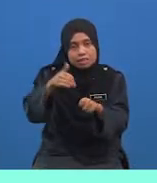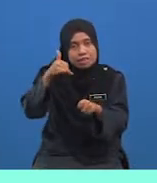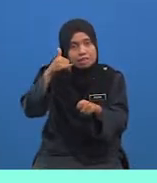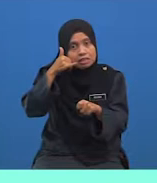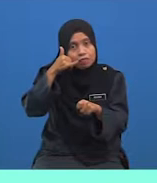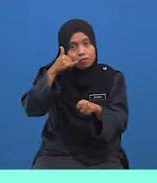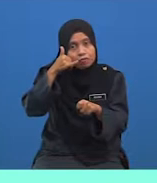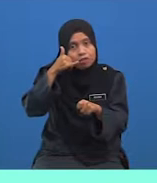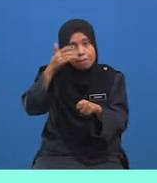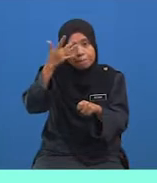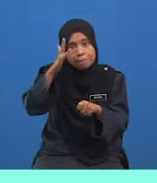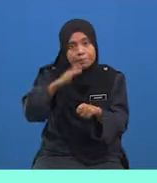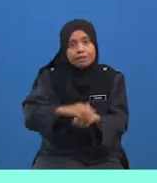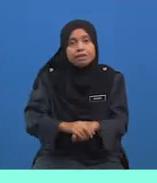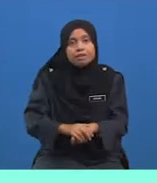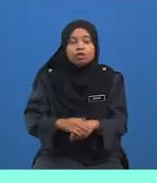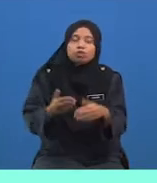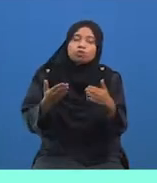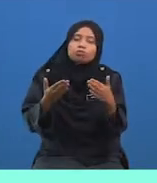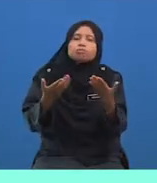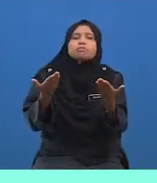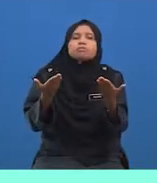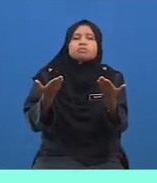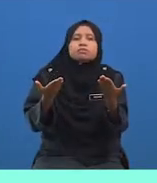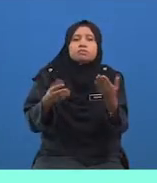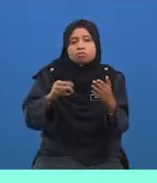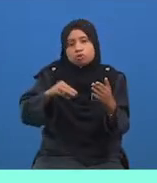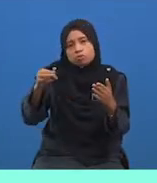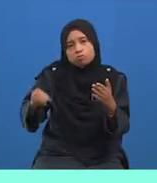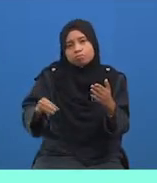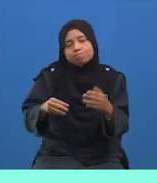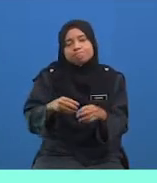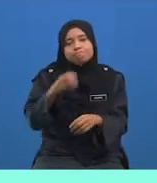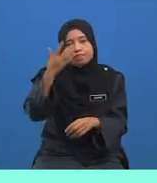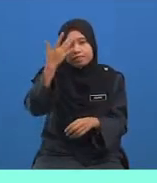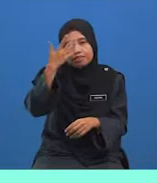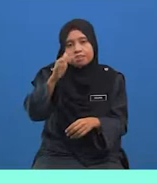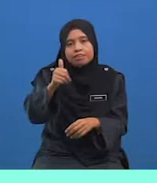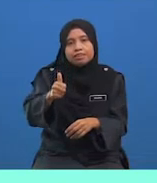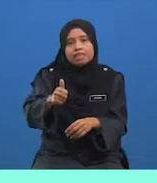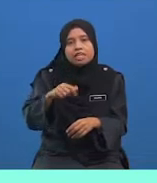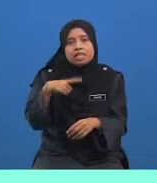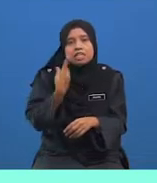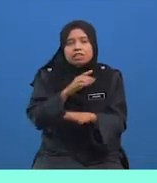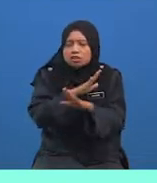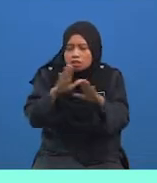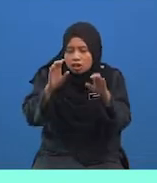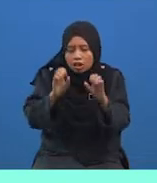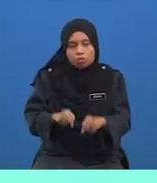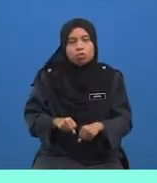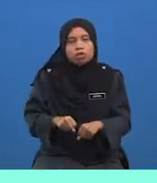pintar. Maksudnya macam mana tu? Murid-murid, ha, pandai pun. Kita tidak